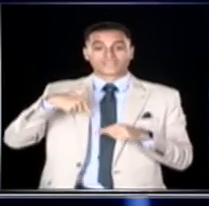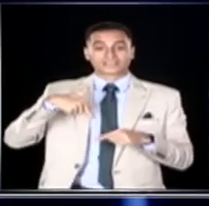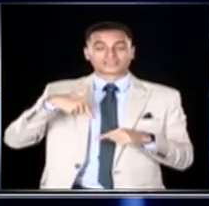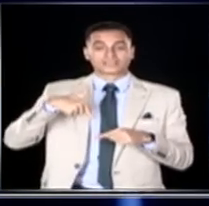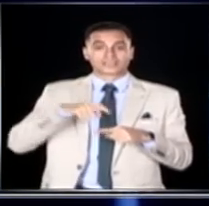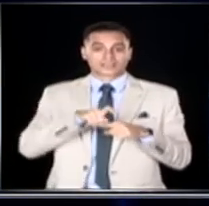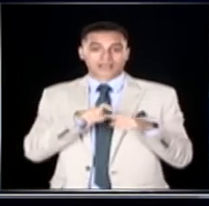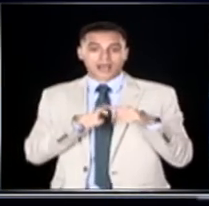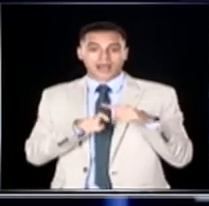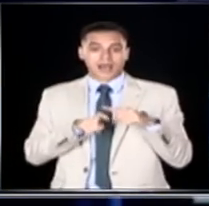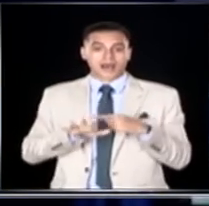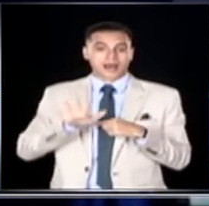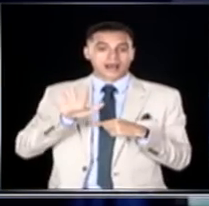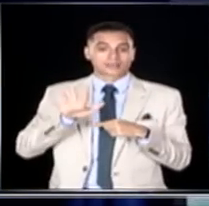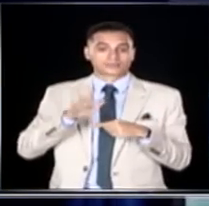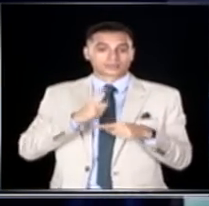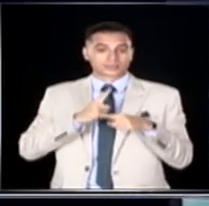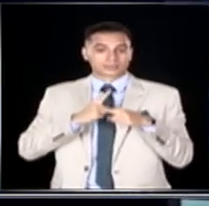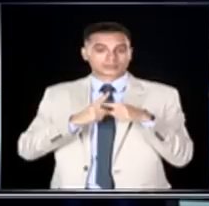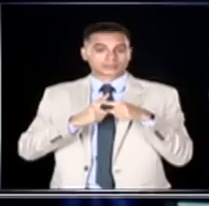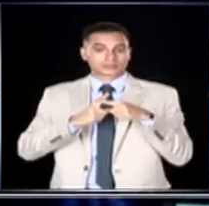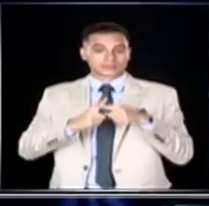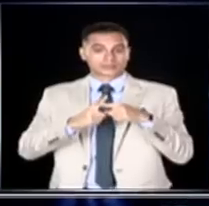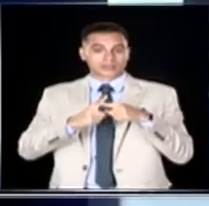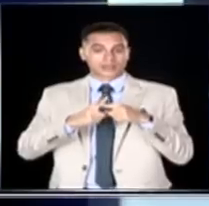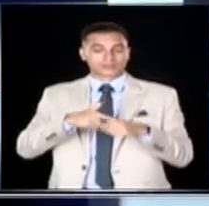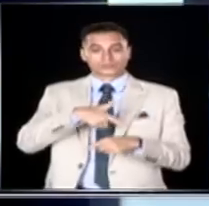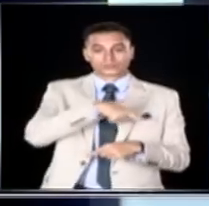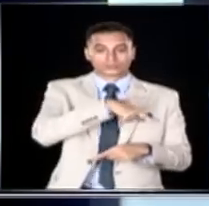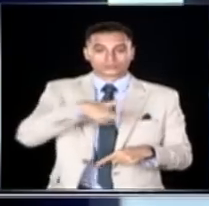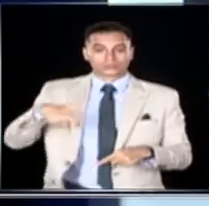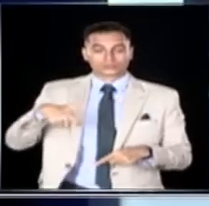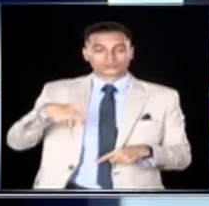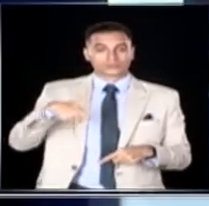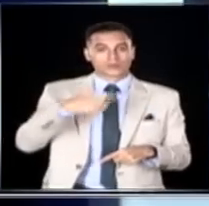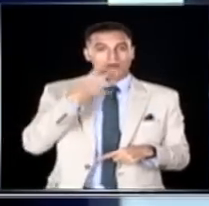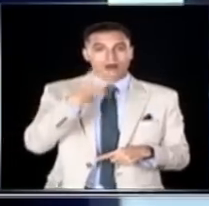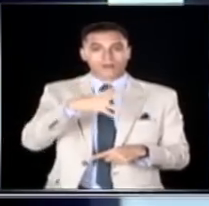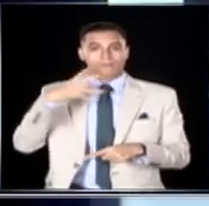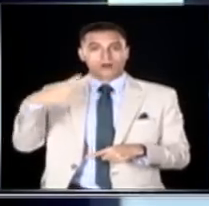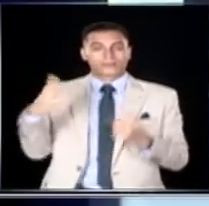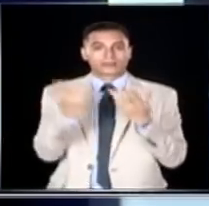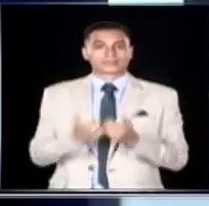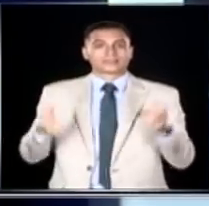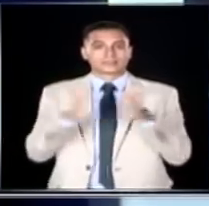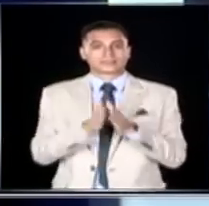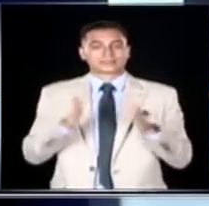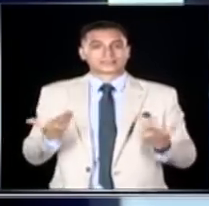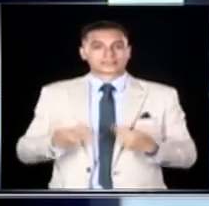45 في 6 على 5 زائد